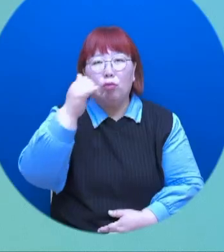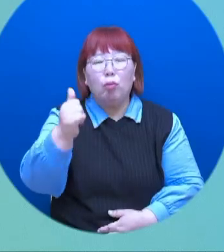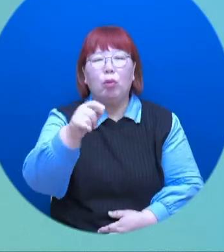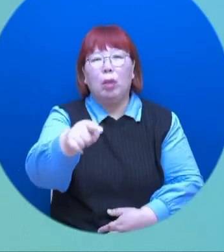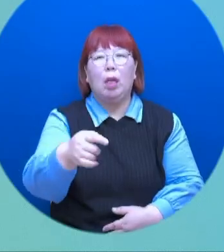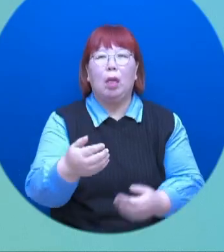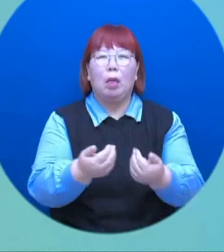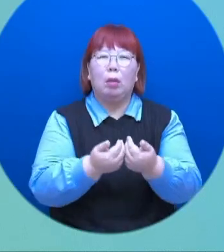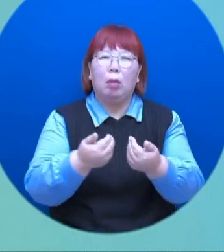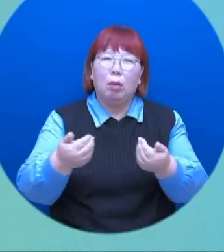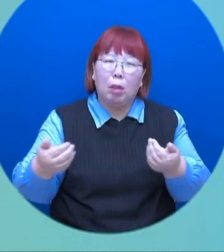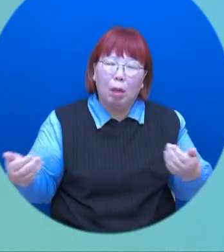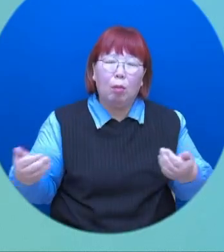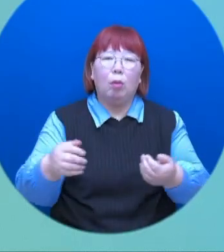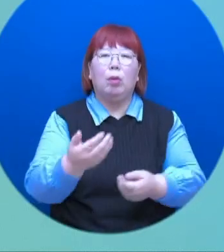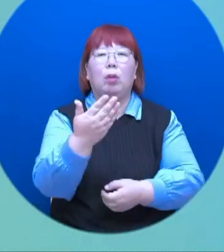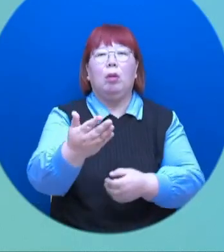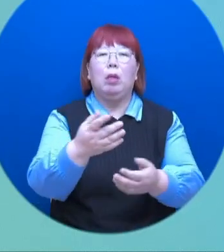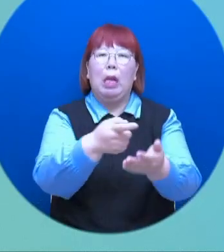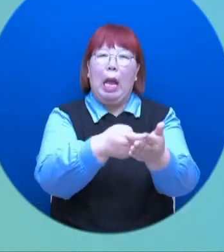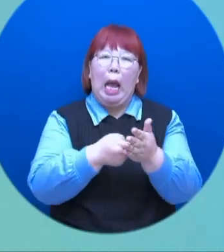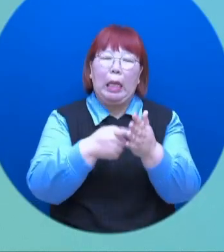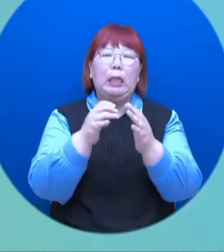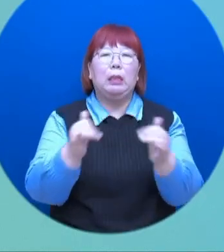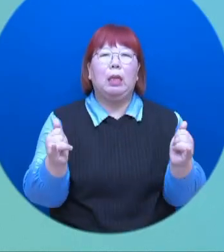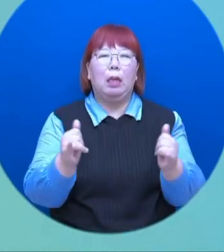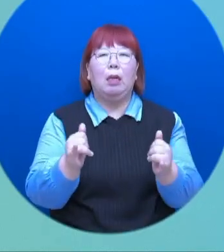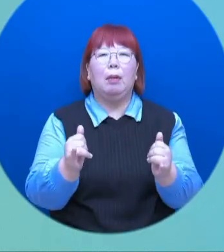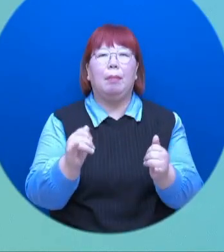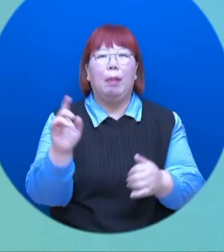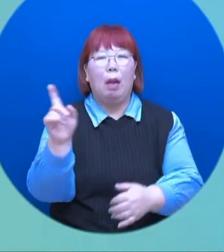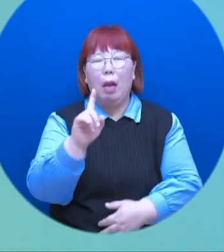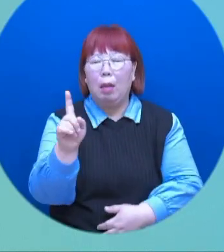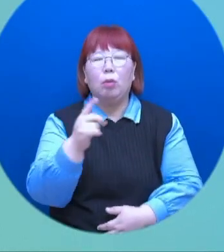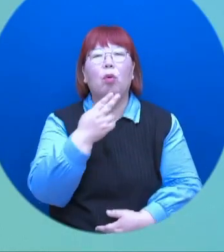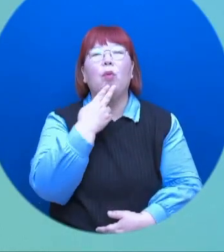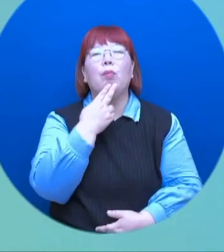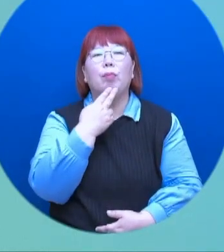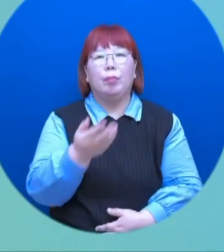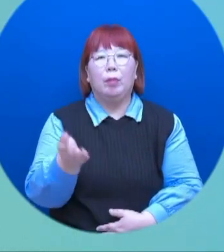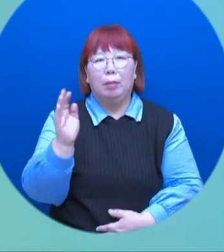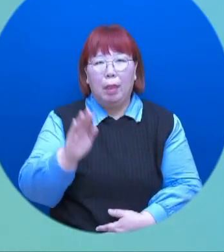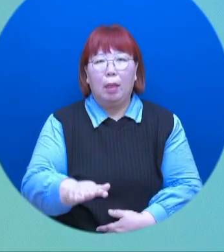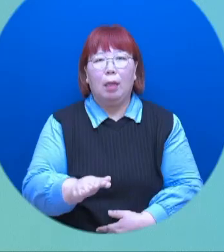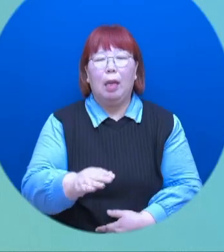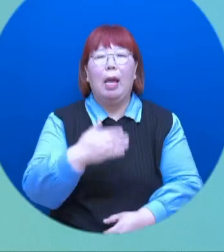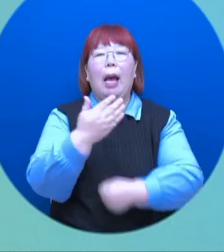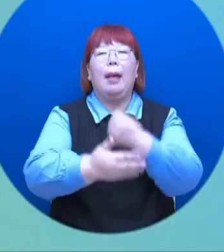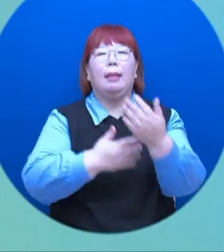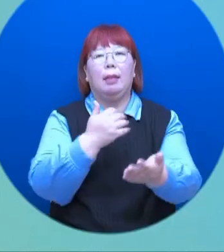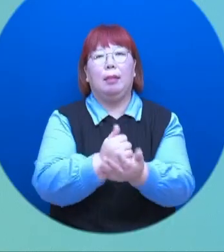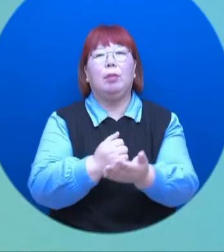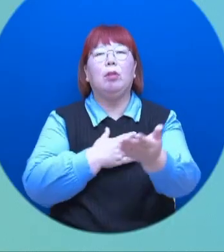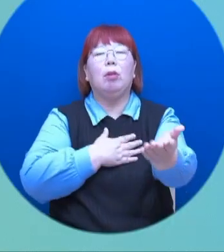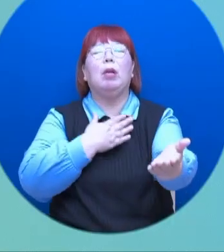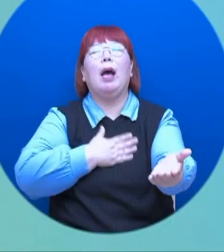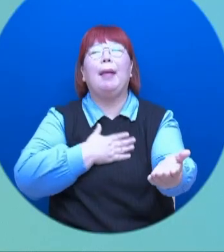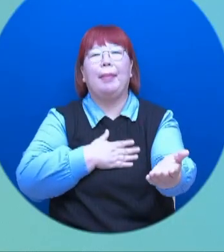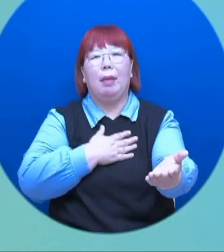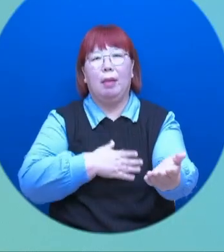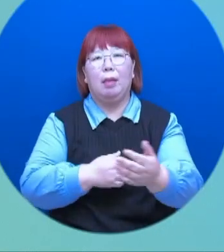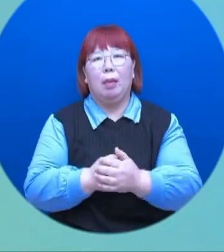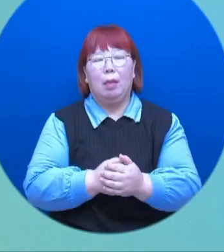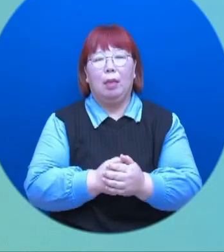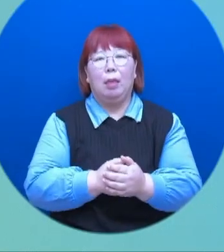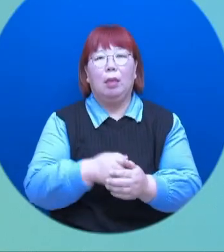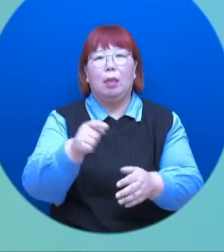내 주위에 너를 아끼는 사람 한 명도 없지만 하나님은 너를 알고 있단다.